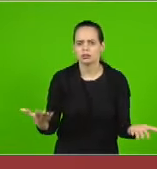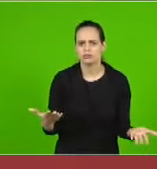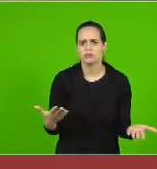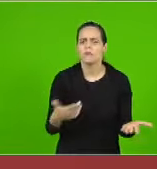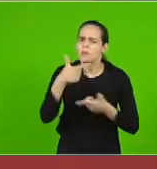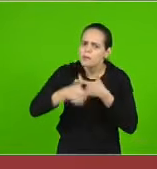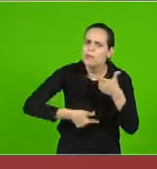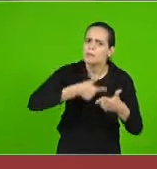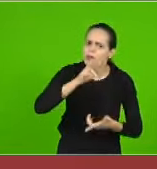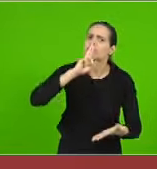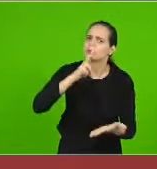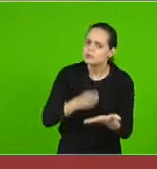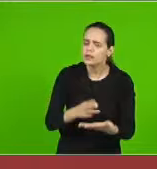проблемы.